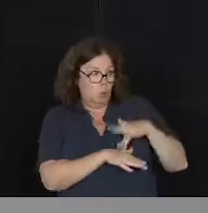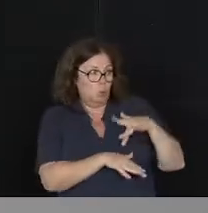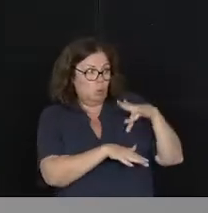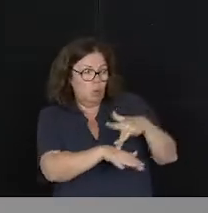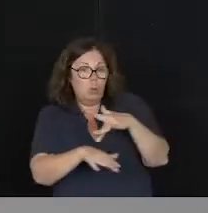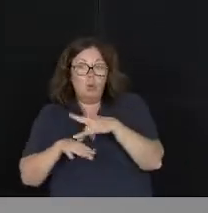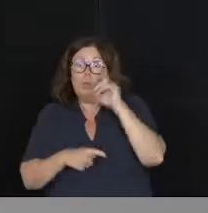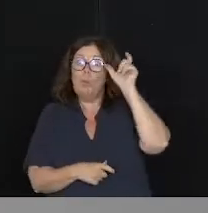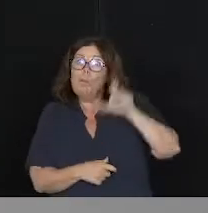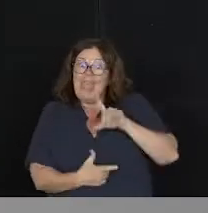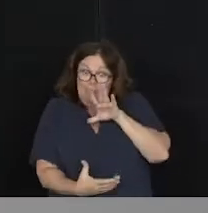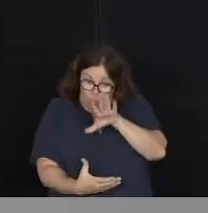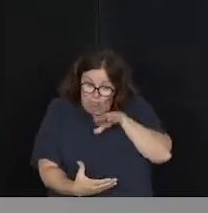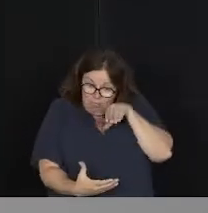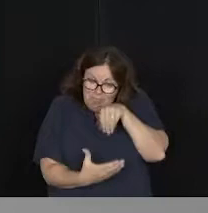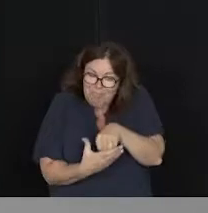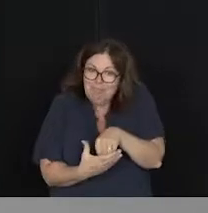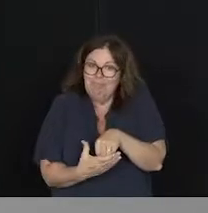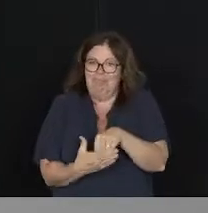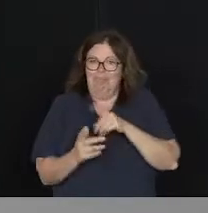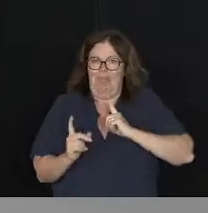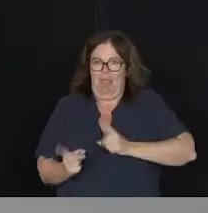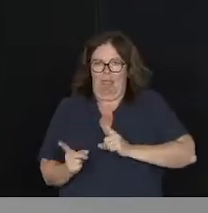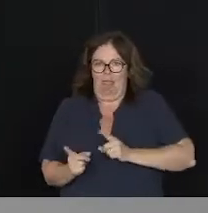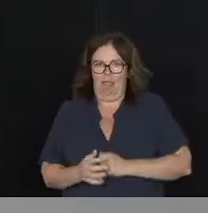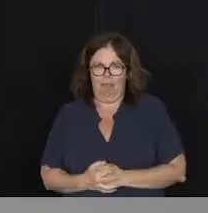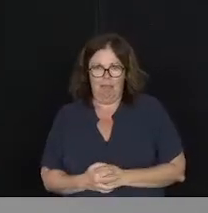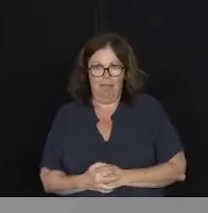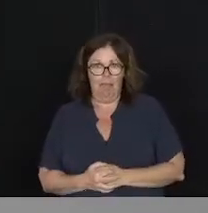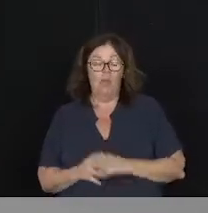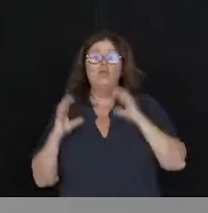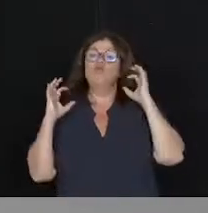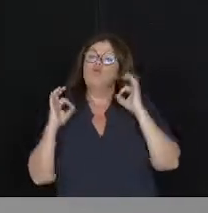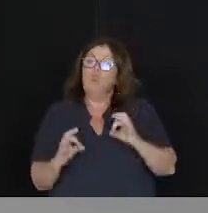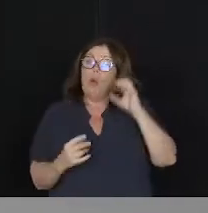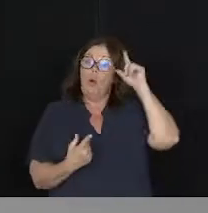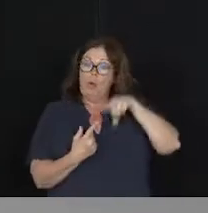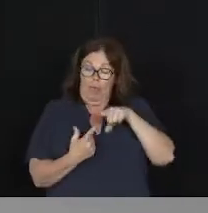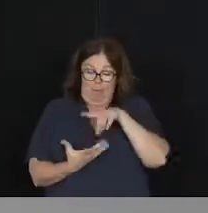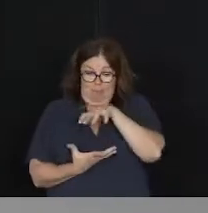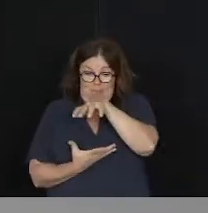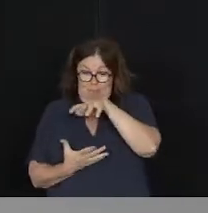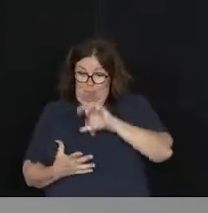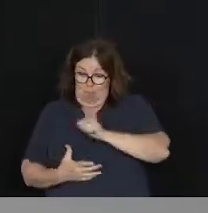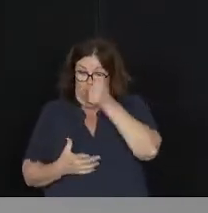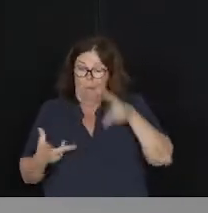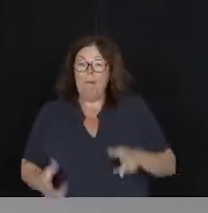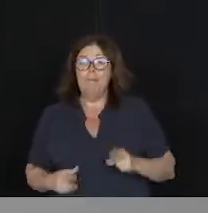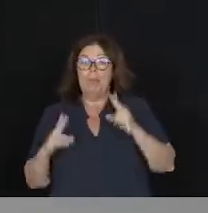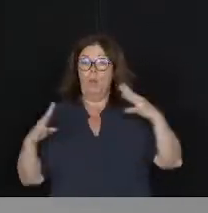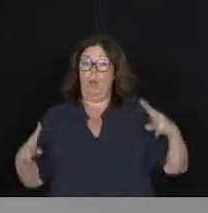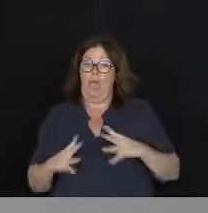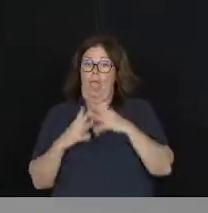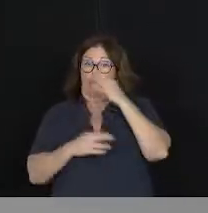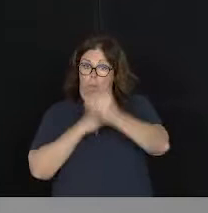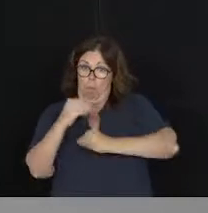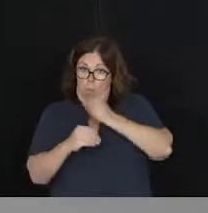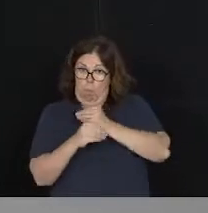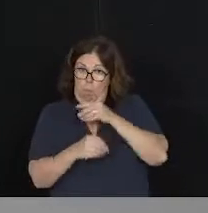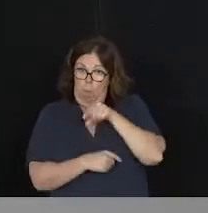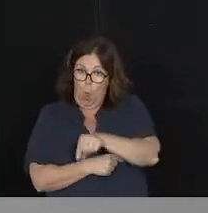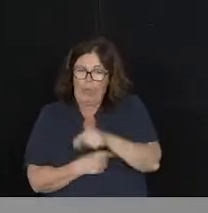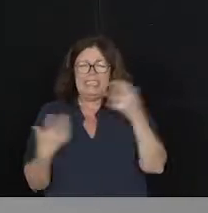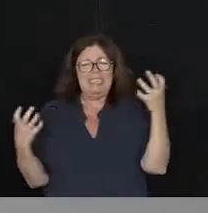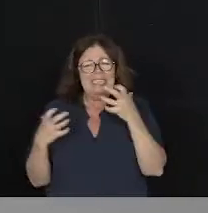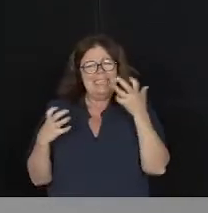la traversent. Et pour essayer d'approcher les formes d'appropriation du temps pendant la Première Guerre mondiale, je vais m'arrêter aujourd'hui sur une